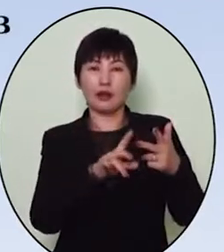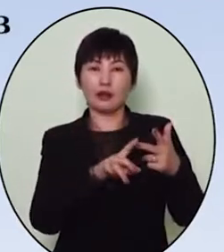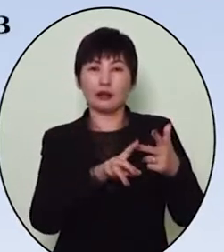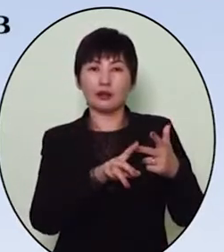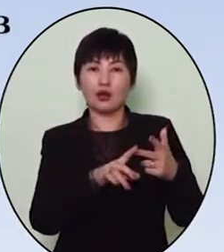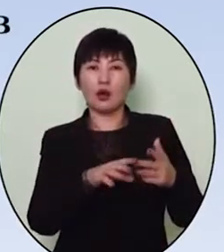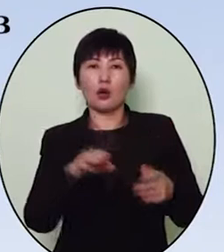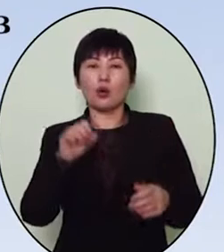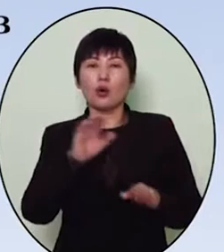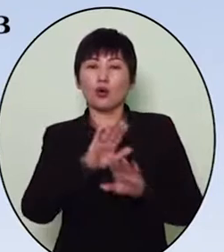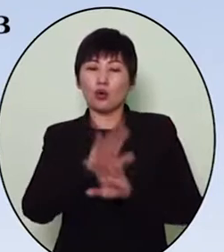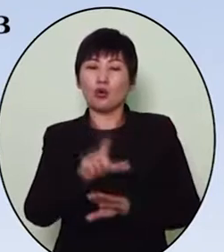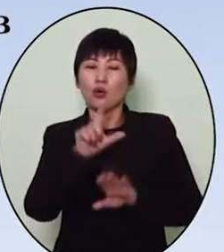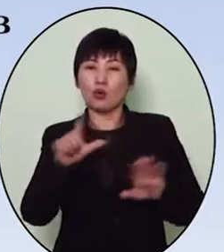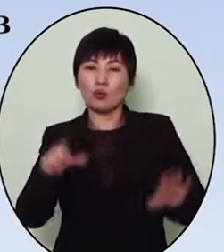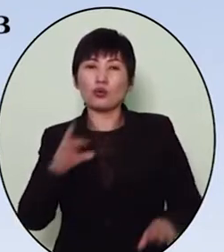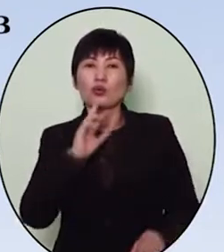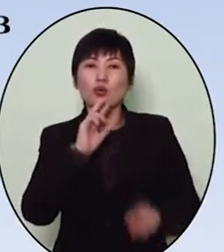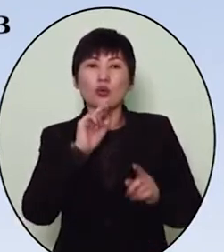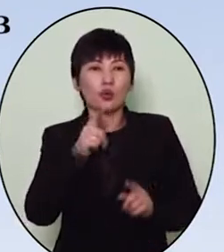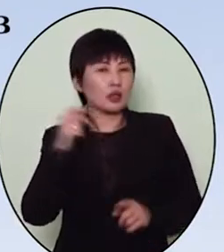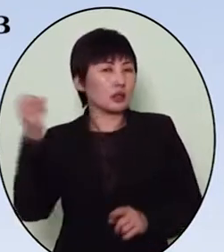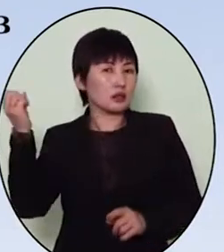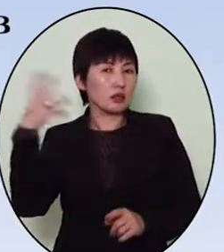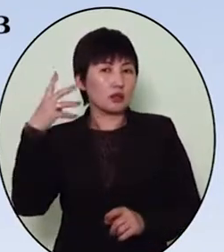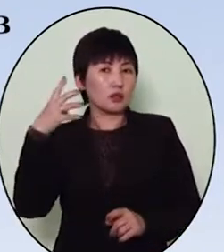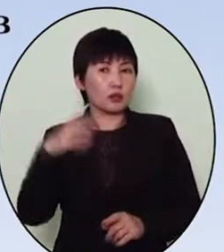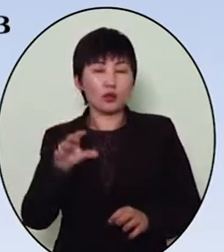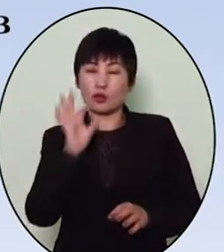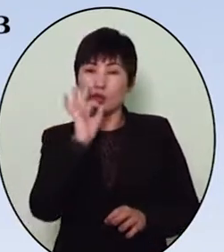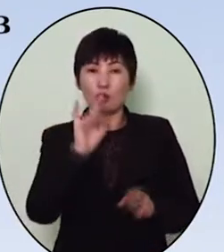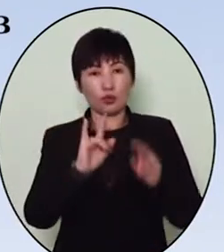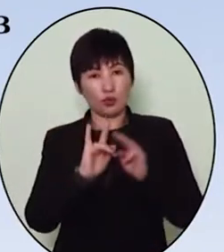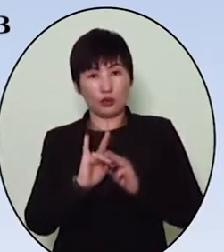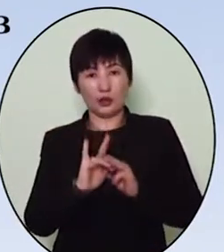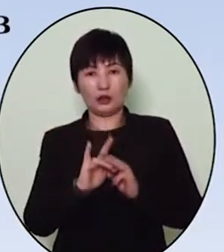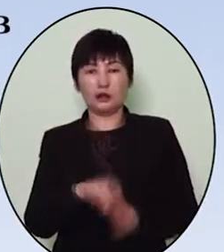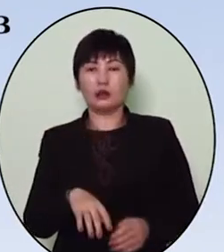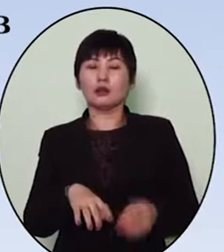Гуравдугаарт, бусдын үгийг сайн сонсдог хүүхэд зөв суудаг.